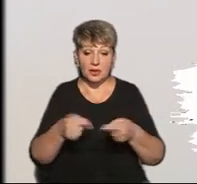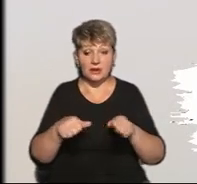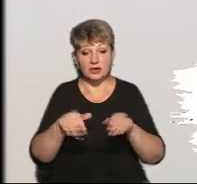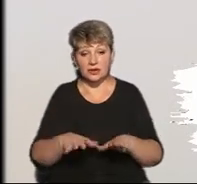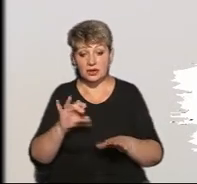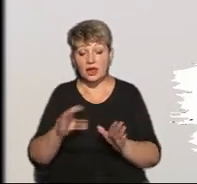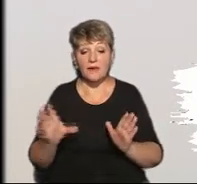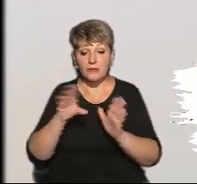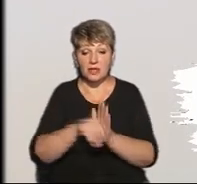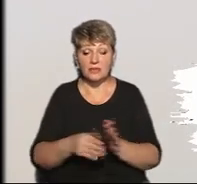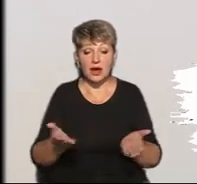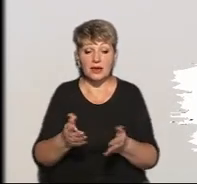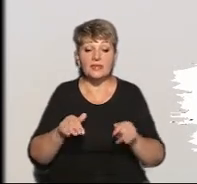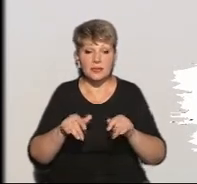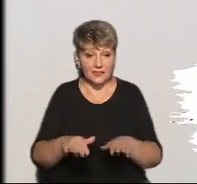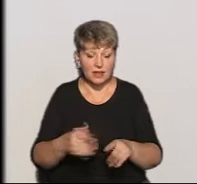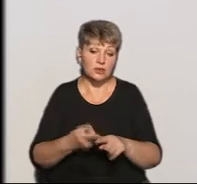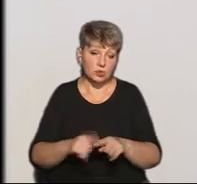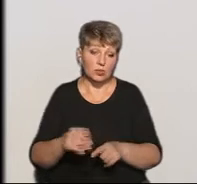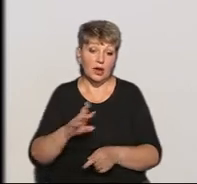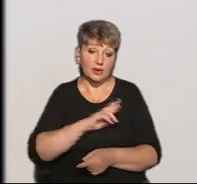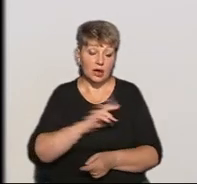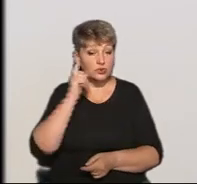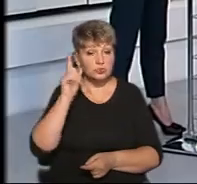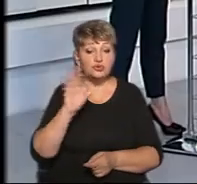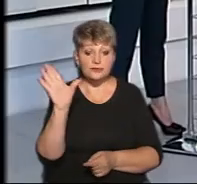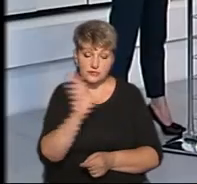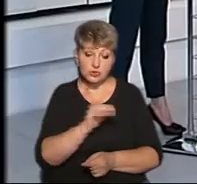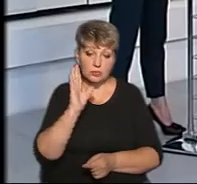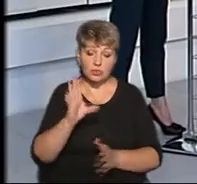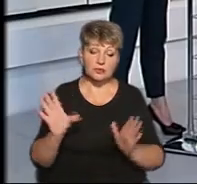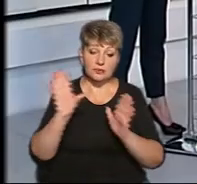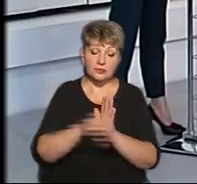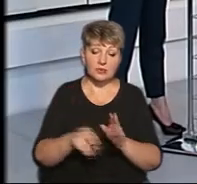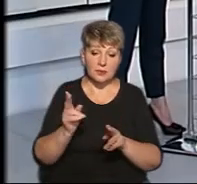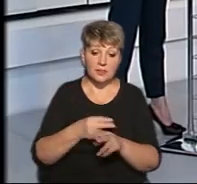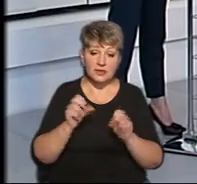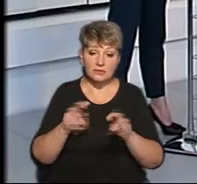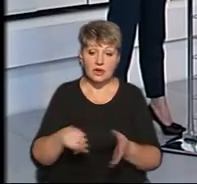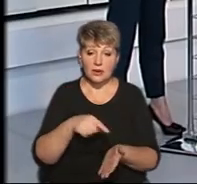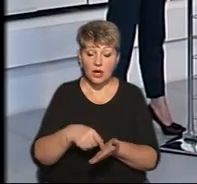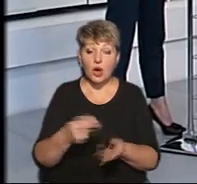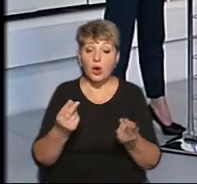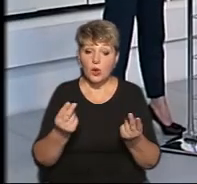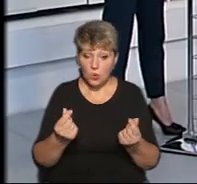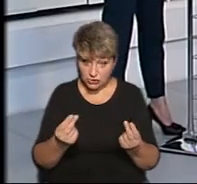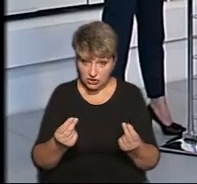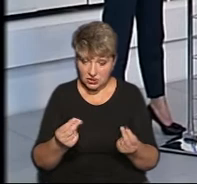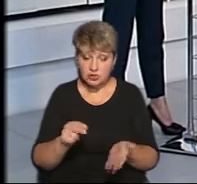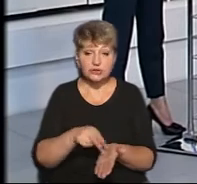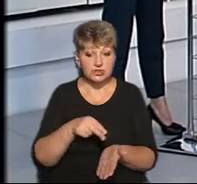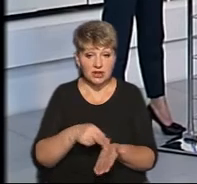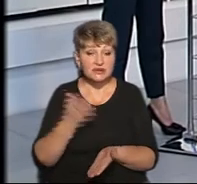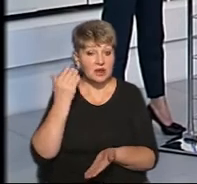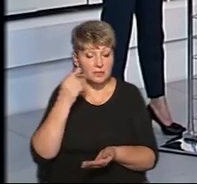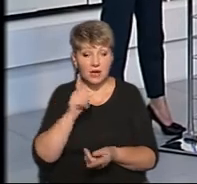і вживав певні дії. От. Тому я думаю, що все це буде реалізовано в новій програмі «Безпечне місто». Кошти місто Черкаси на